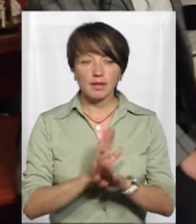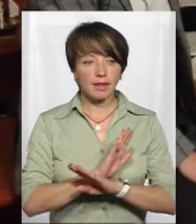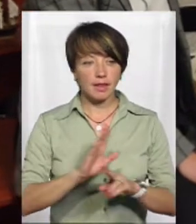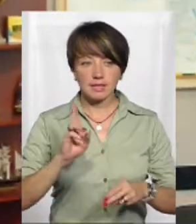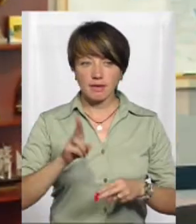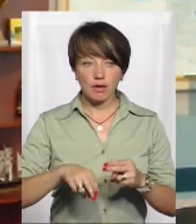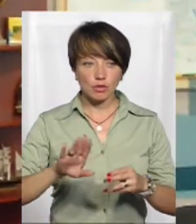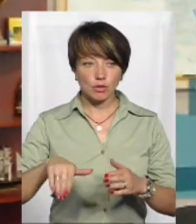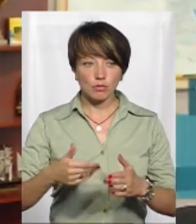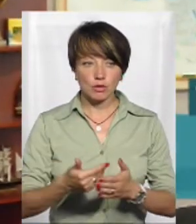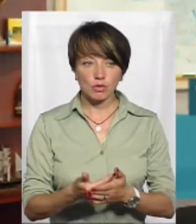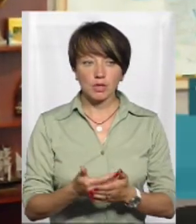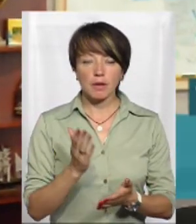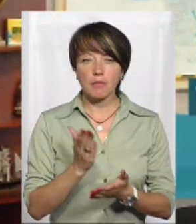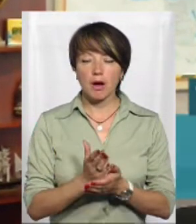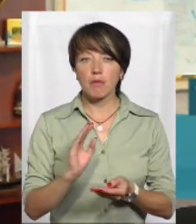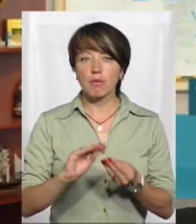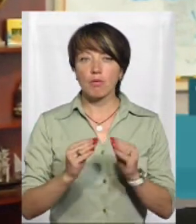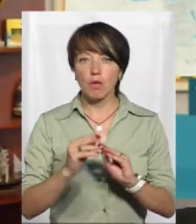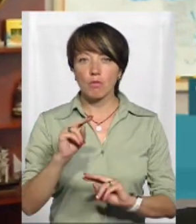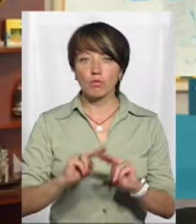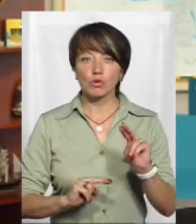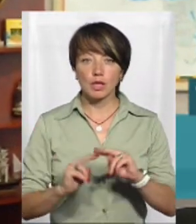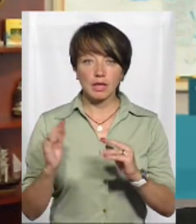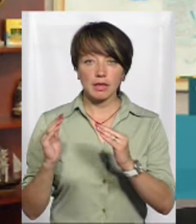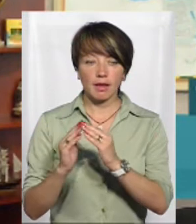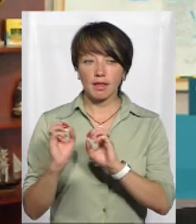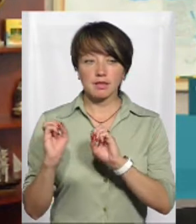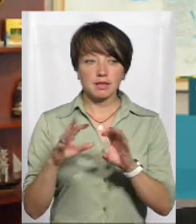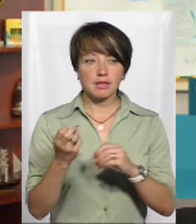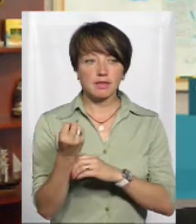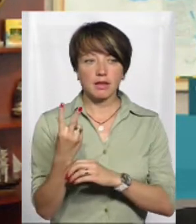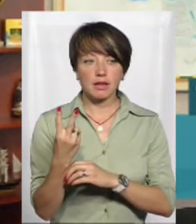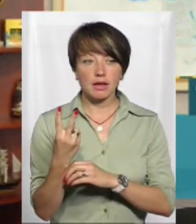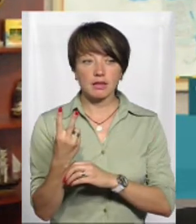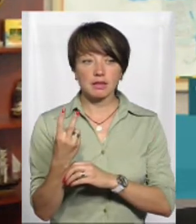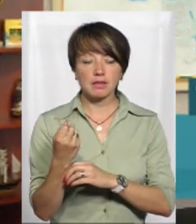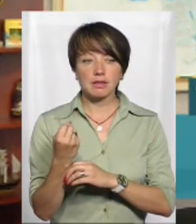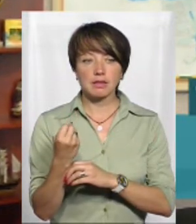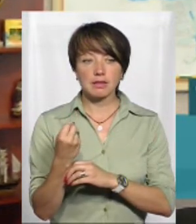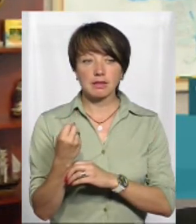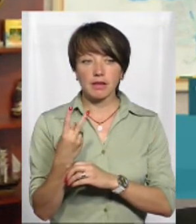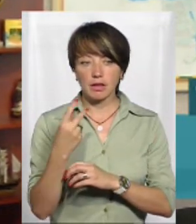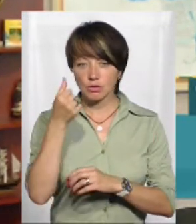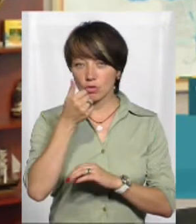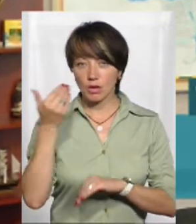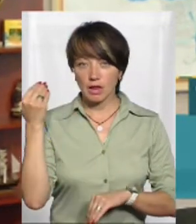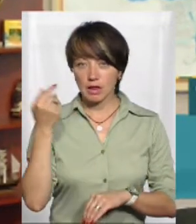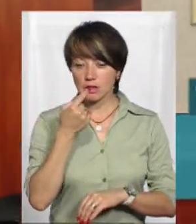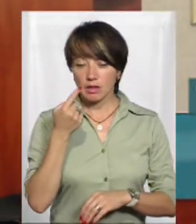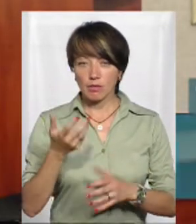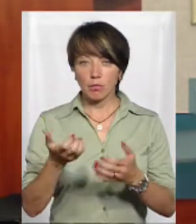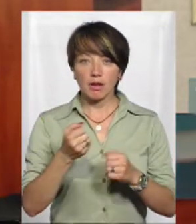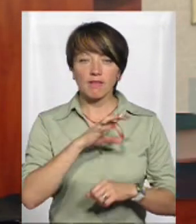Андрій Бондаренко. Ми маємо проблемне будівництво, будинок, який вже не здається 13 років, не здавався, точніше, нещодавно він був прийнятий в